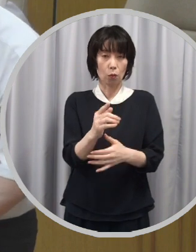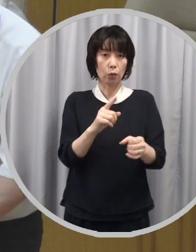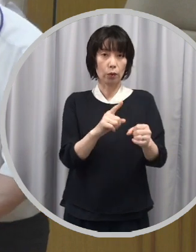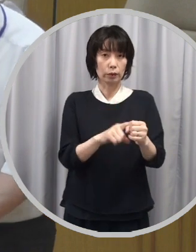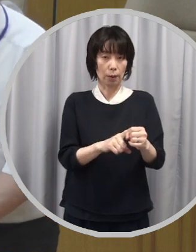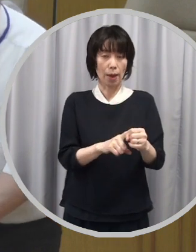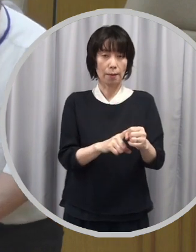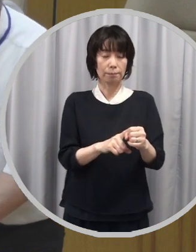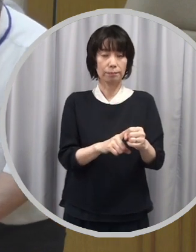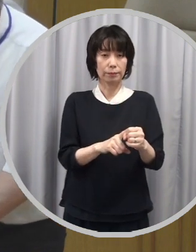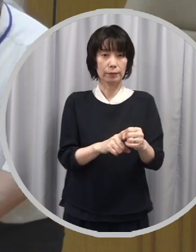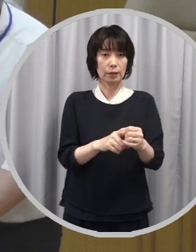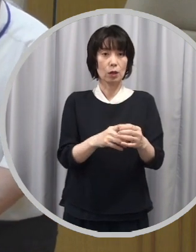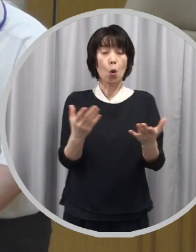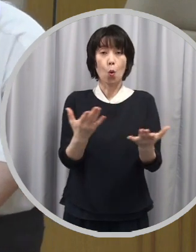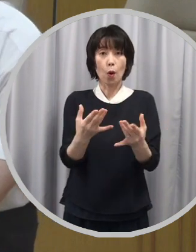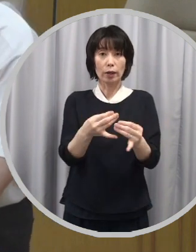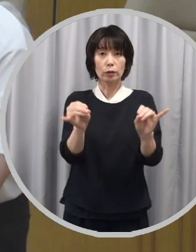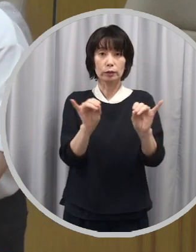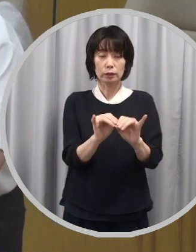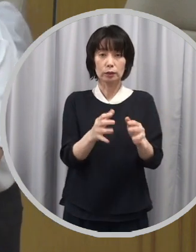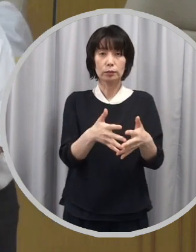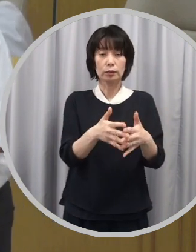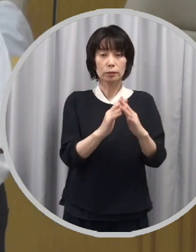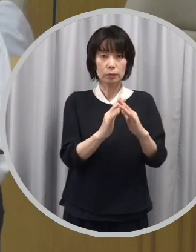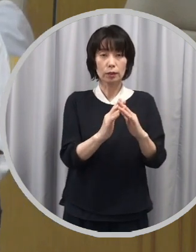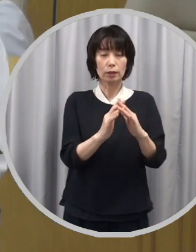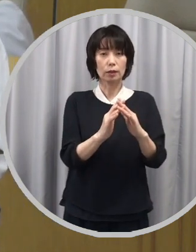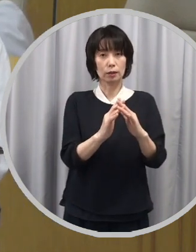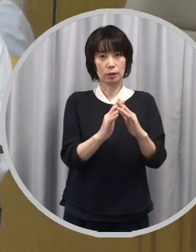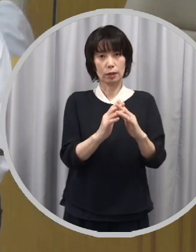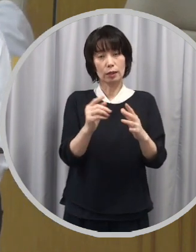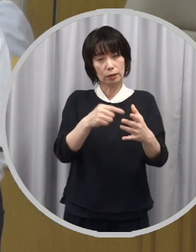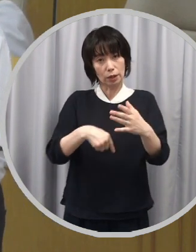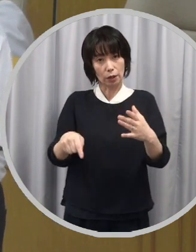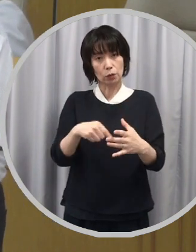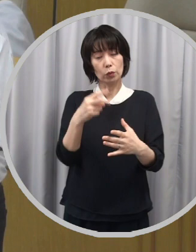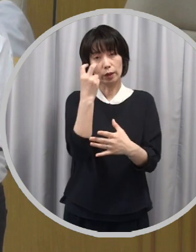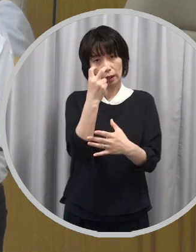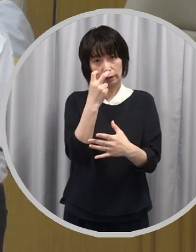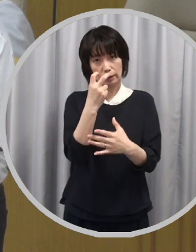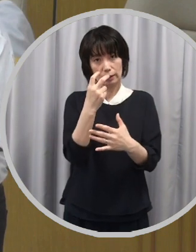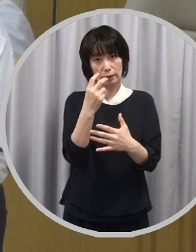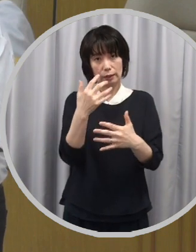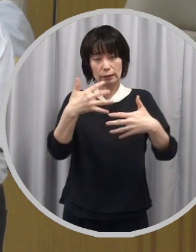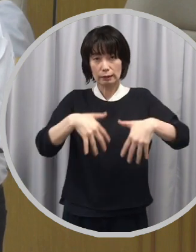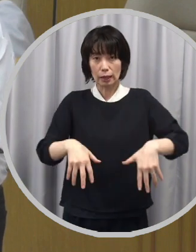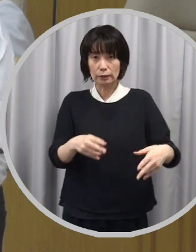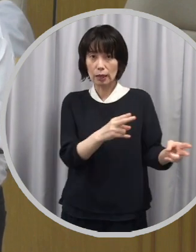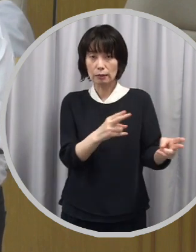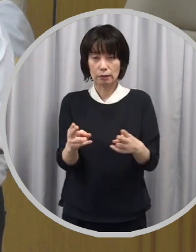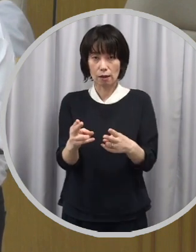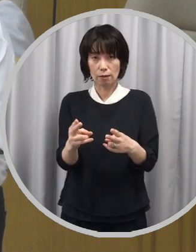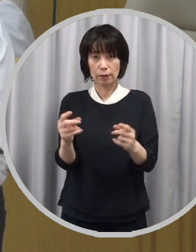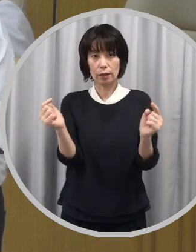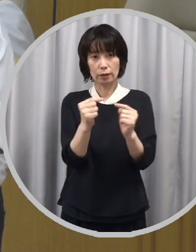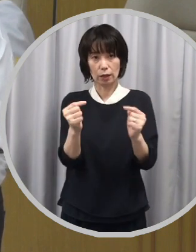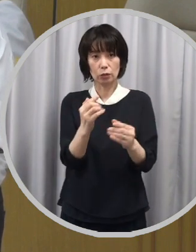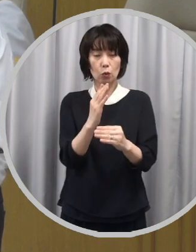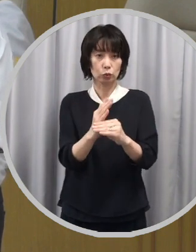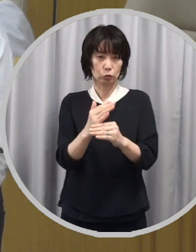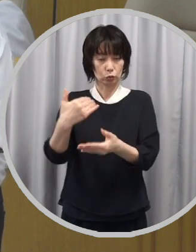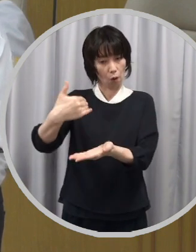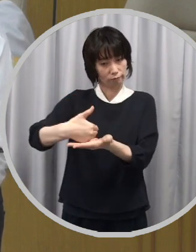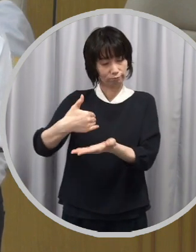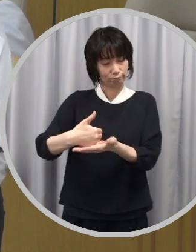チームを立ち上げ、事業開始時に取り組む内容の確認、体制整備の検討を進めていると